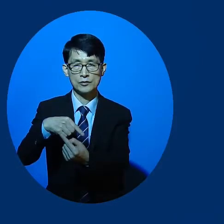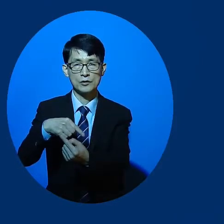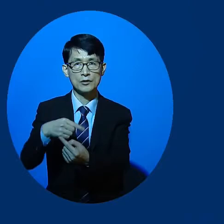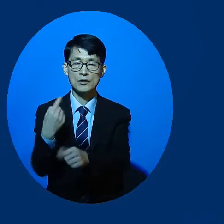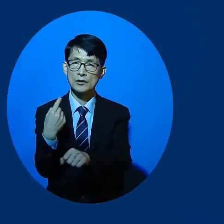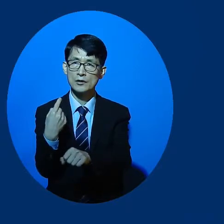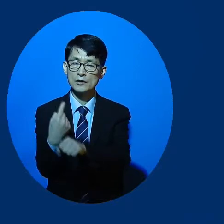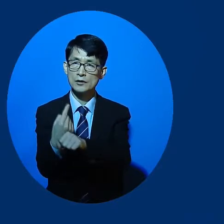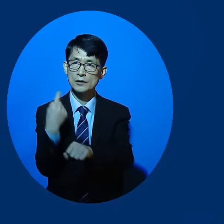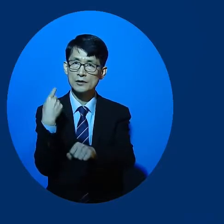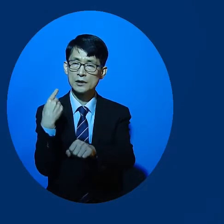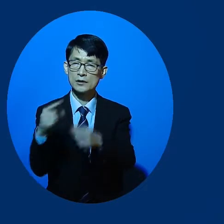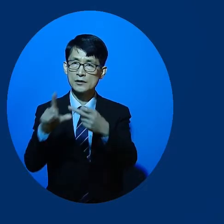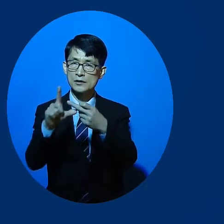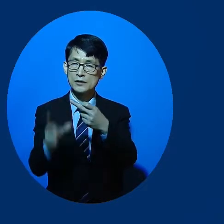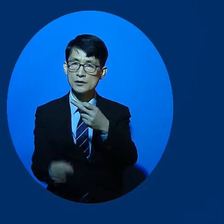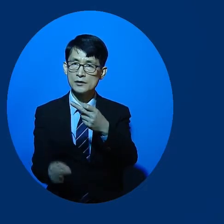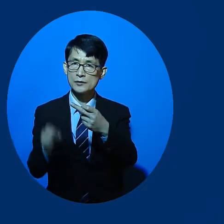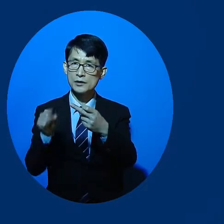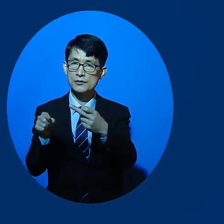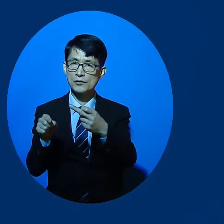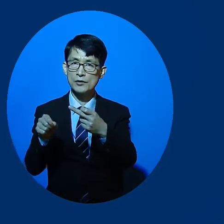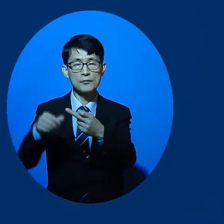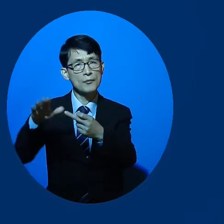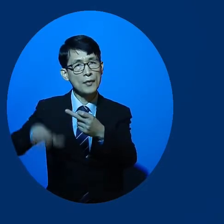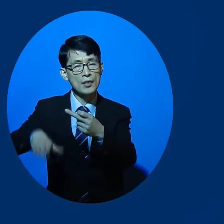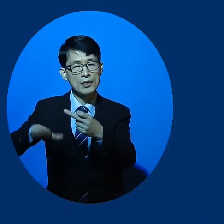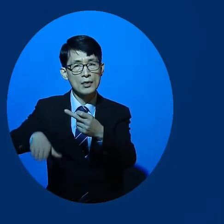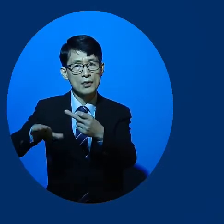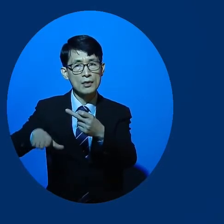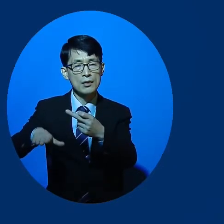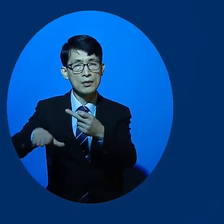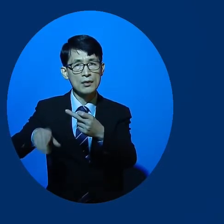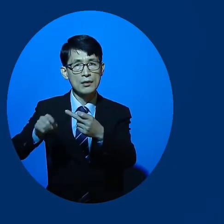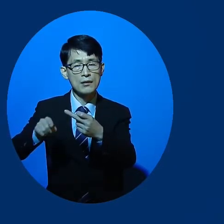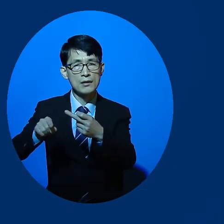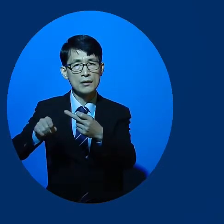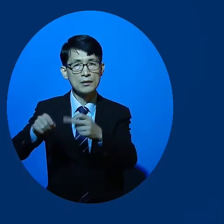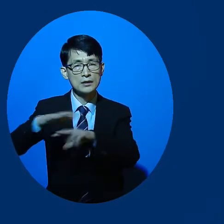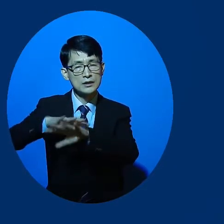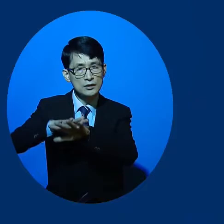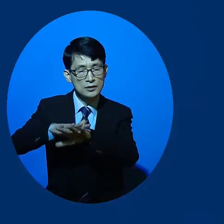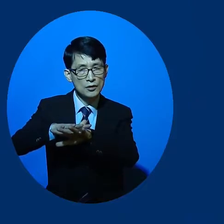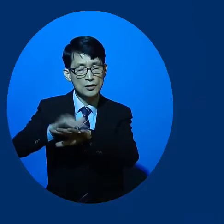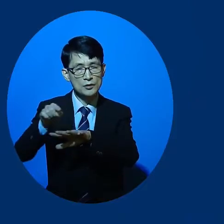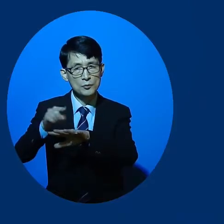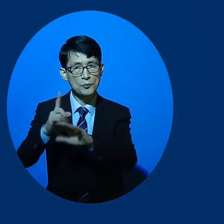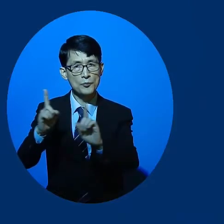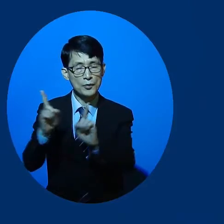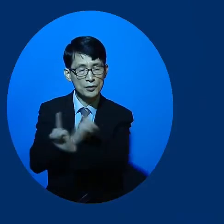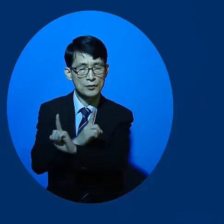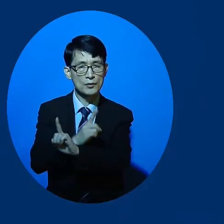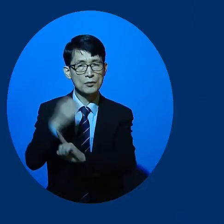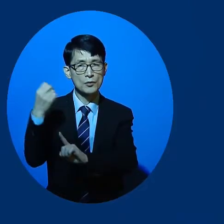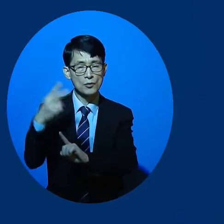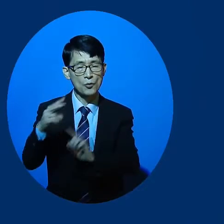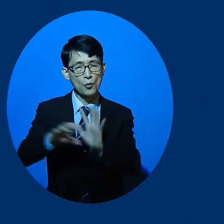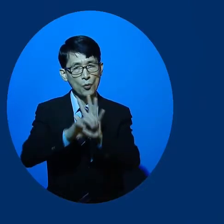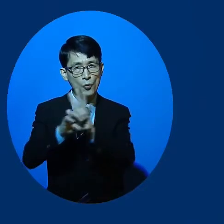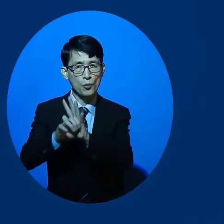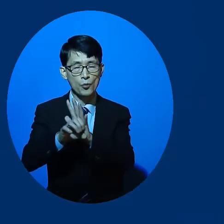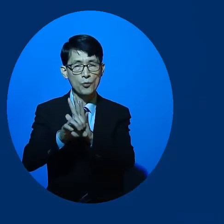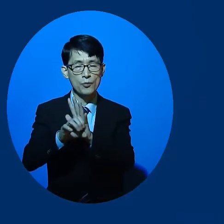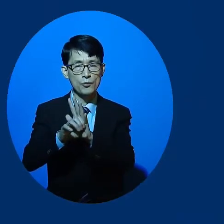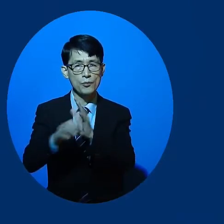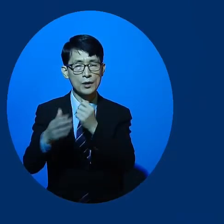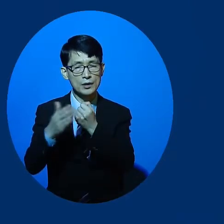12월 말일 날 개소 예정이었는데 설계 변경과 그다음에 코로나로 인해 공기를